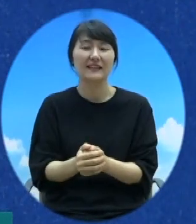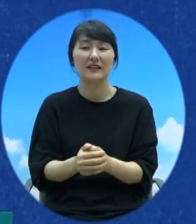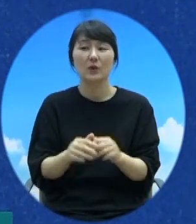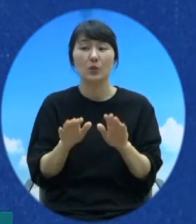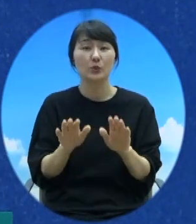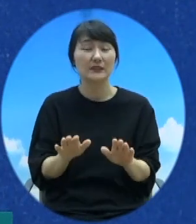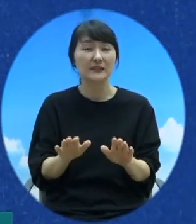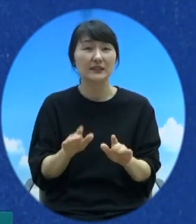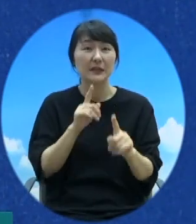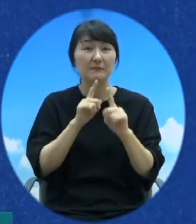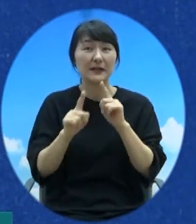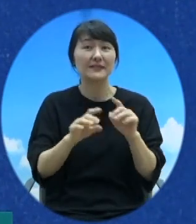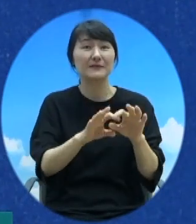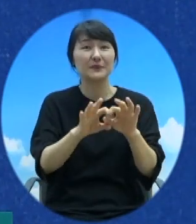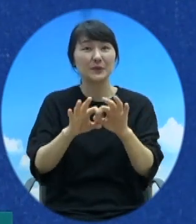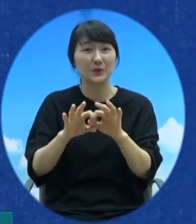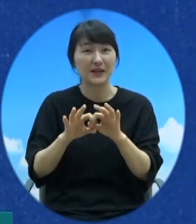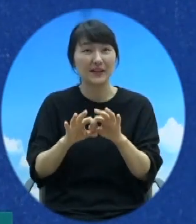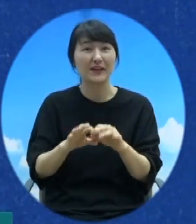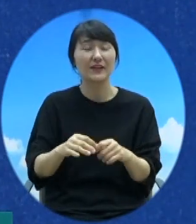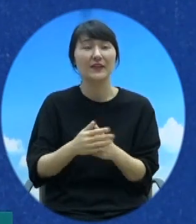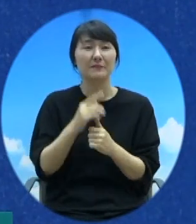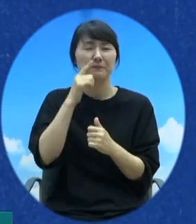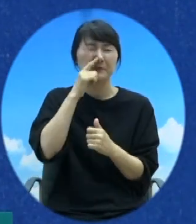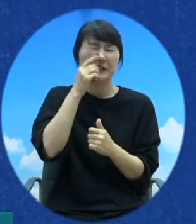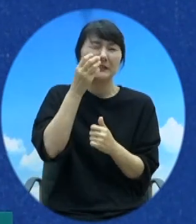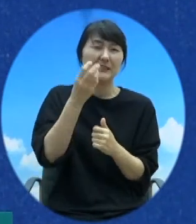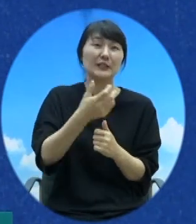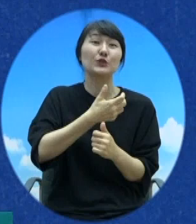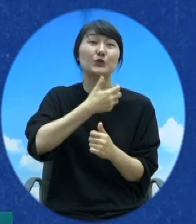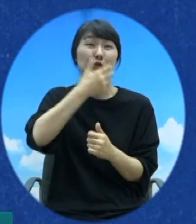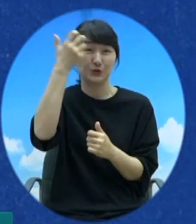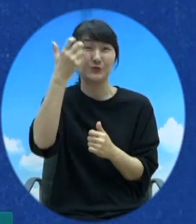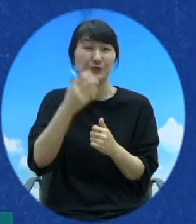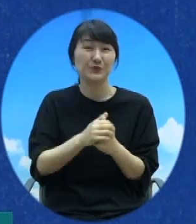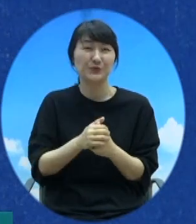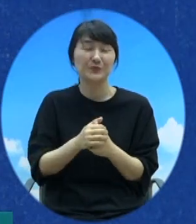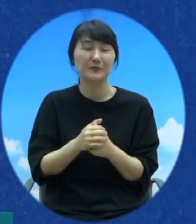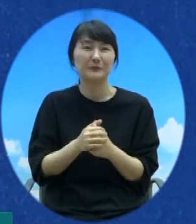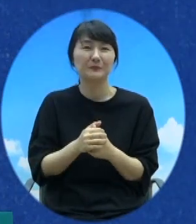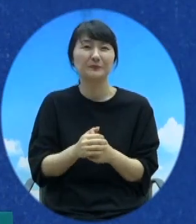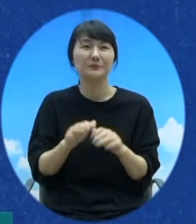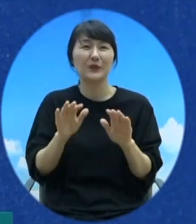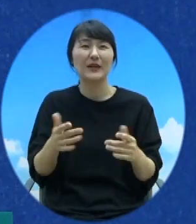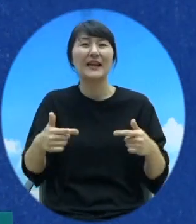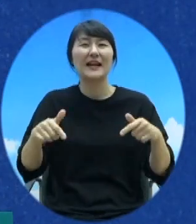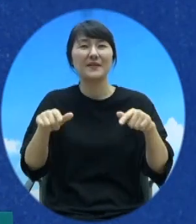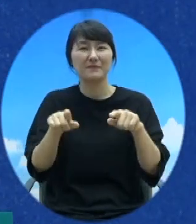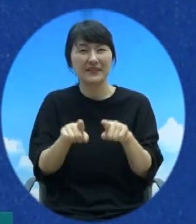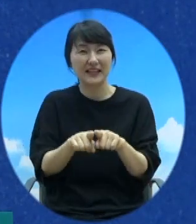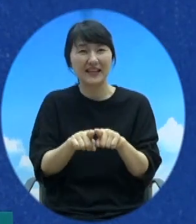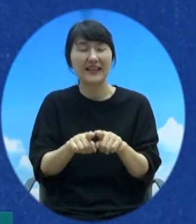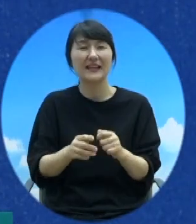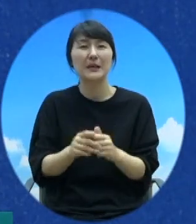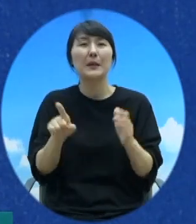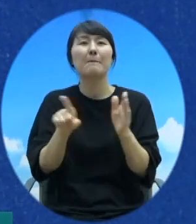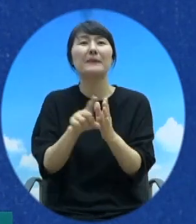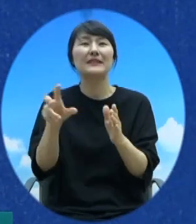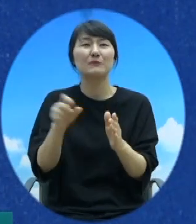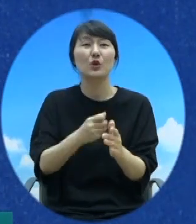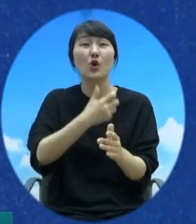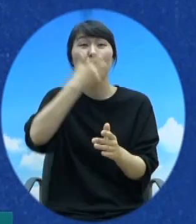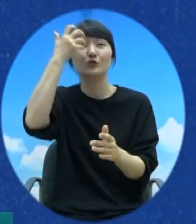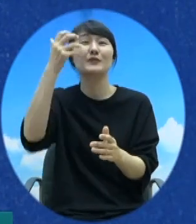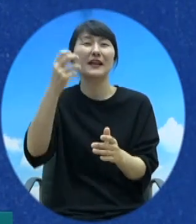오늘 말씀을 통하여 겨자씨의 꿈, 이 꿈을 우리 함께 믿음으로 꾸어서